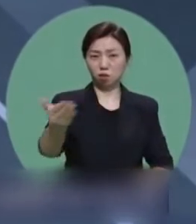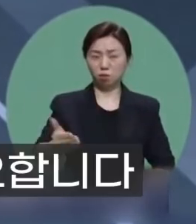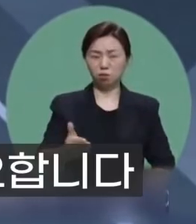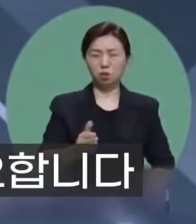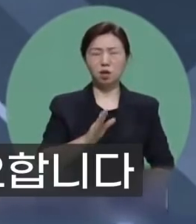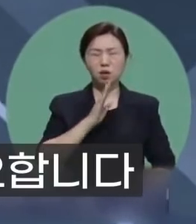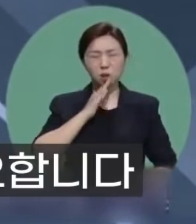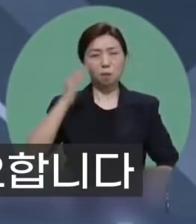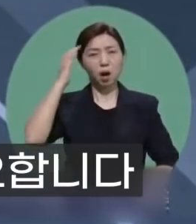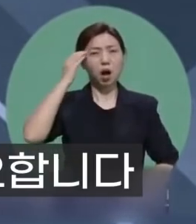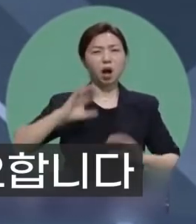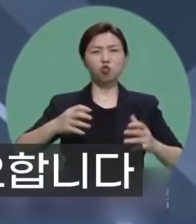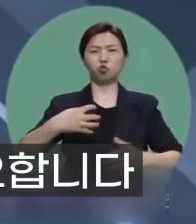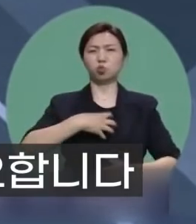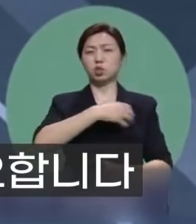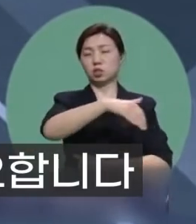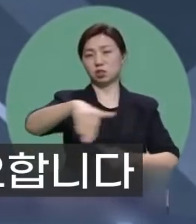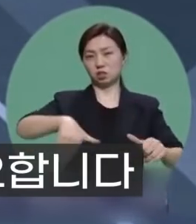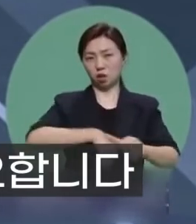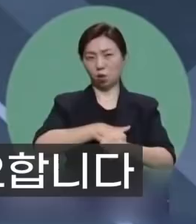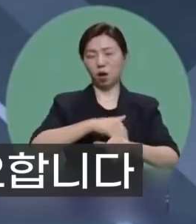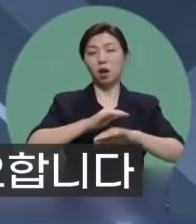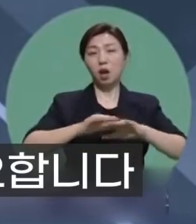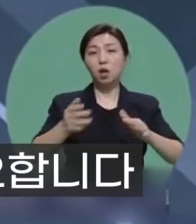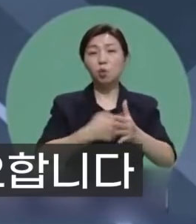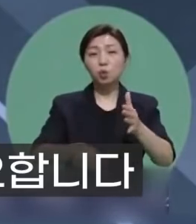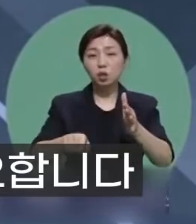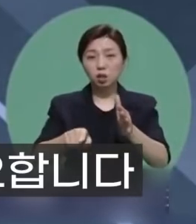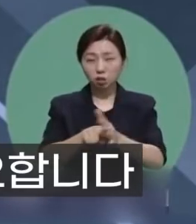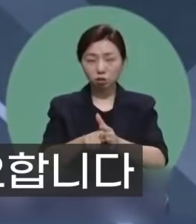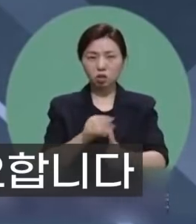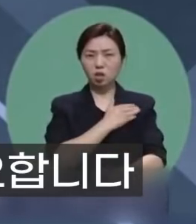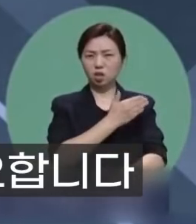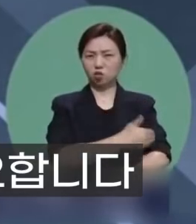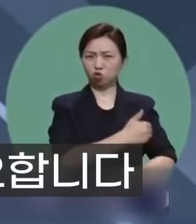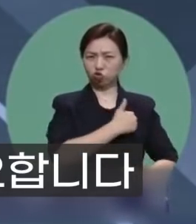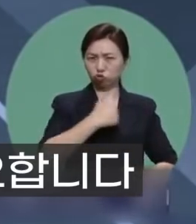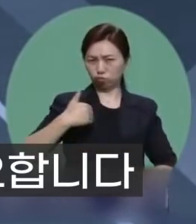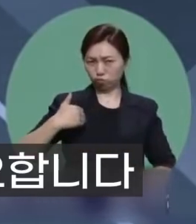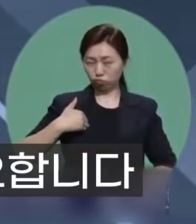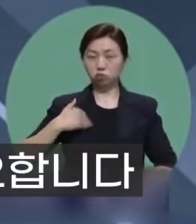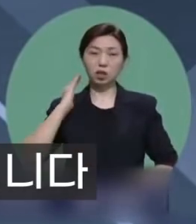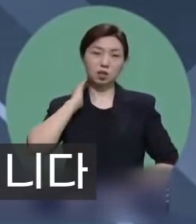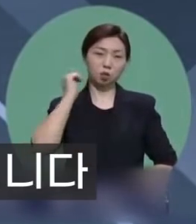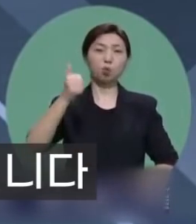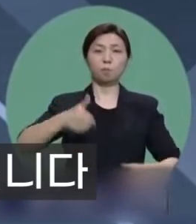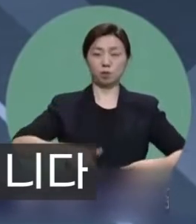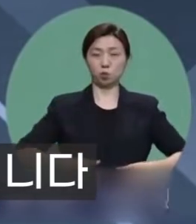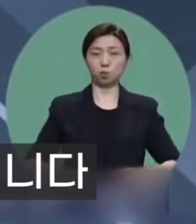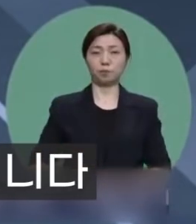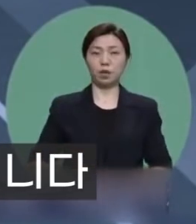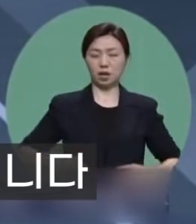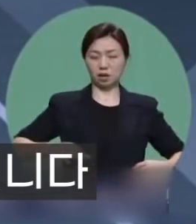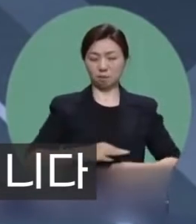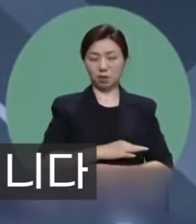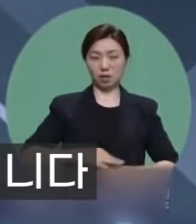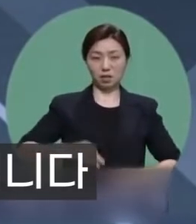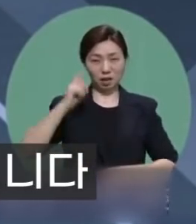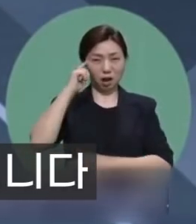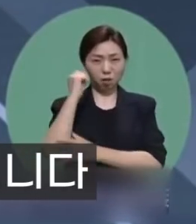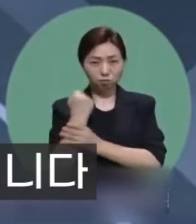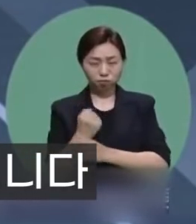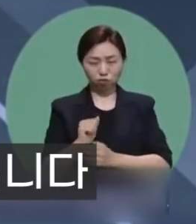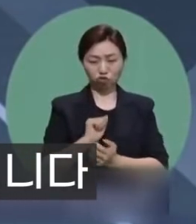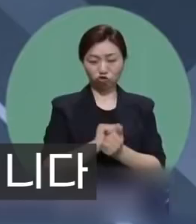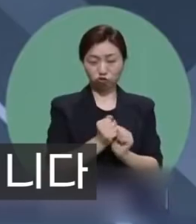위기입니다. 심각한 위기를 이겨내기 위해서는 역량 있는 대통령이 필요합니다. 부정부패하는 주가